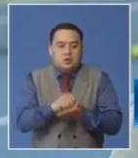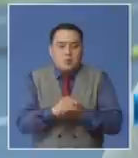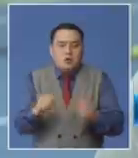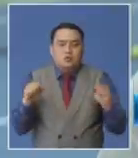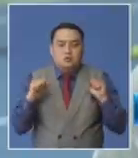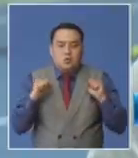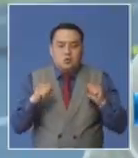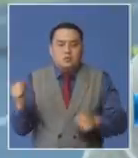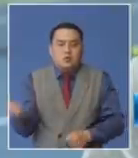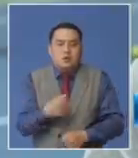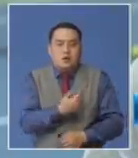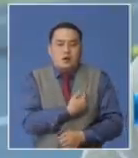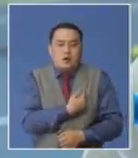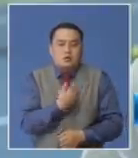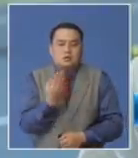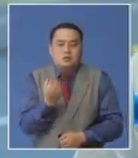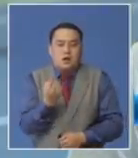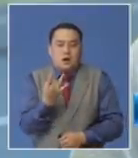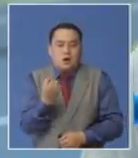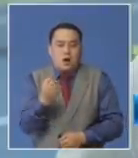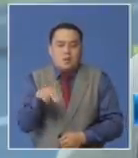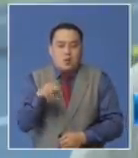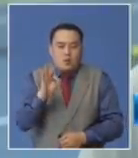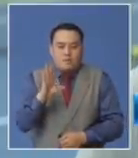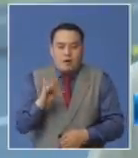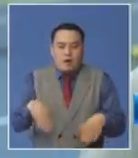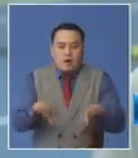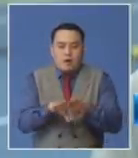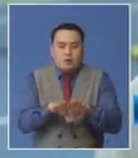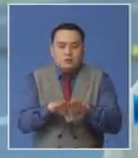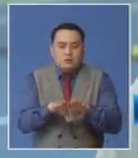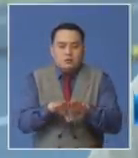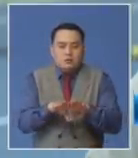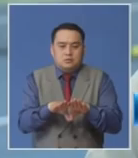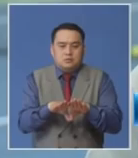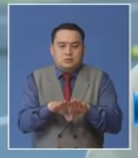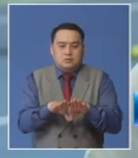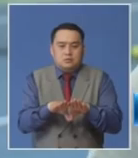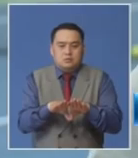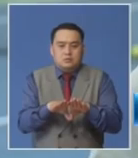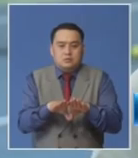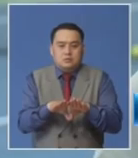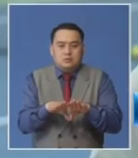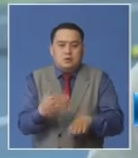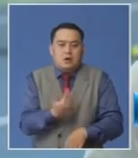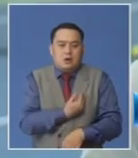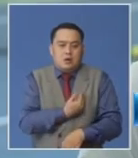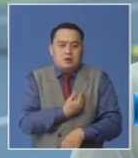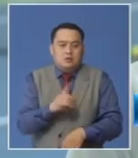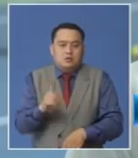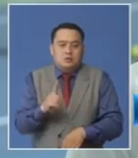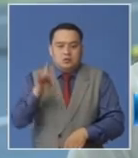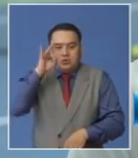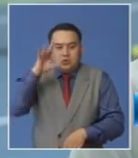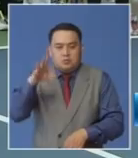я хочу знать как шарапова я хочу забивать дави как у нее я хочу стать